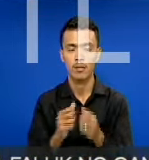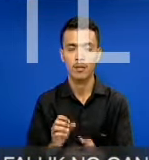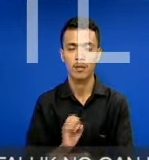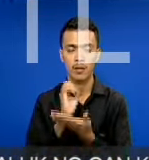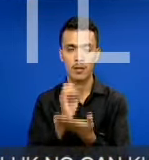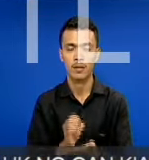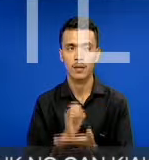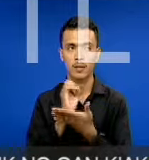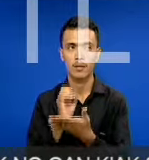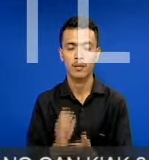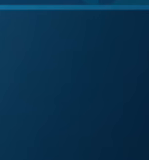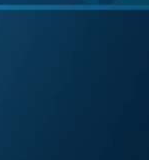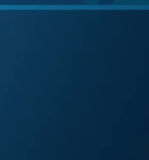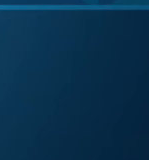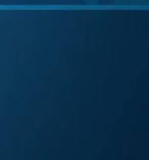situ